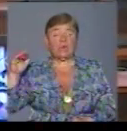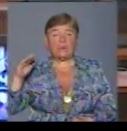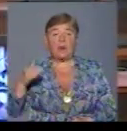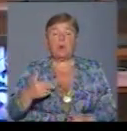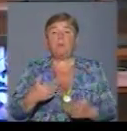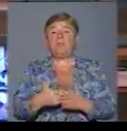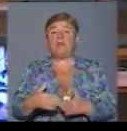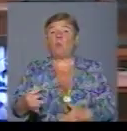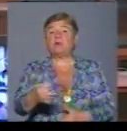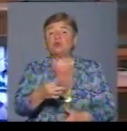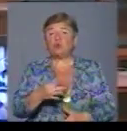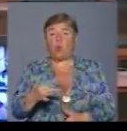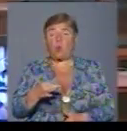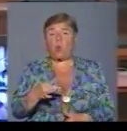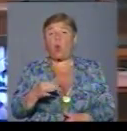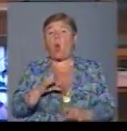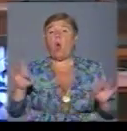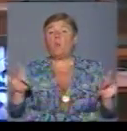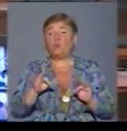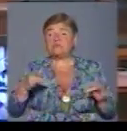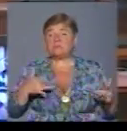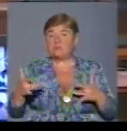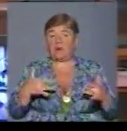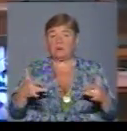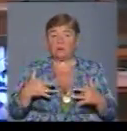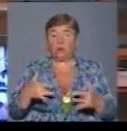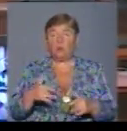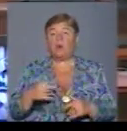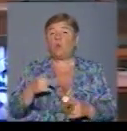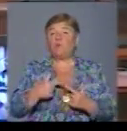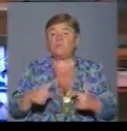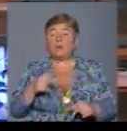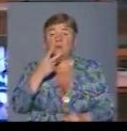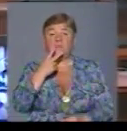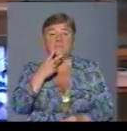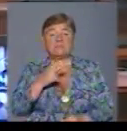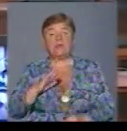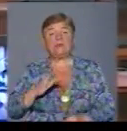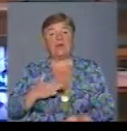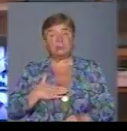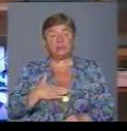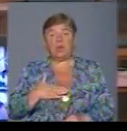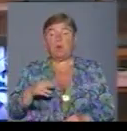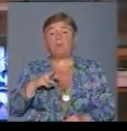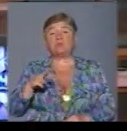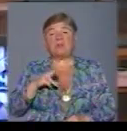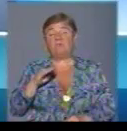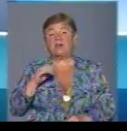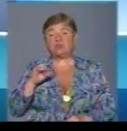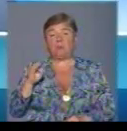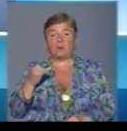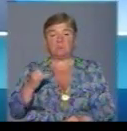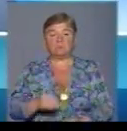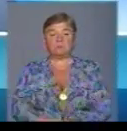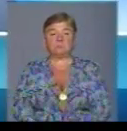обласного муздрамтеатру. Звідти процесія вирушила до цвинтру Кальварія. На місці знаходиться наша кореспондентка Мирослава Жабай.